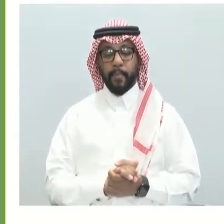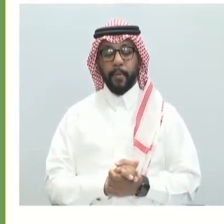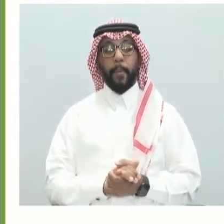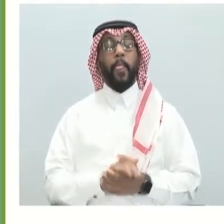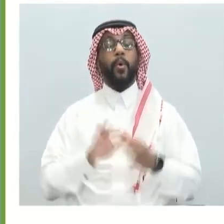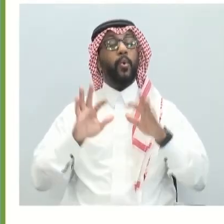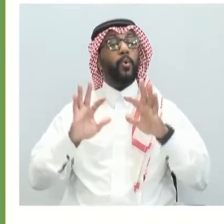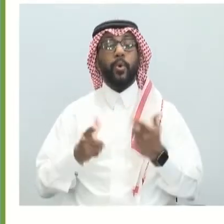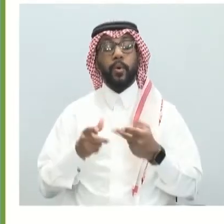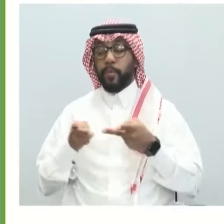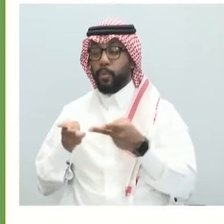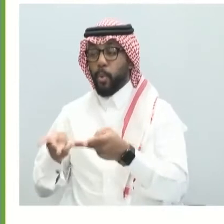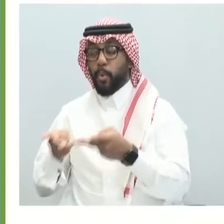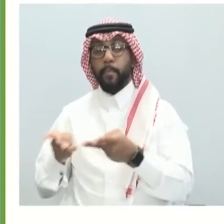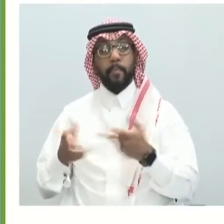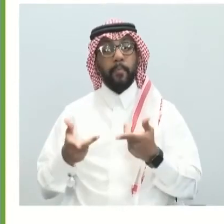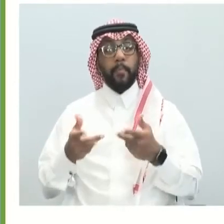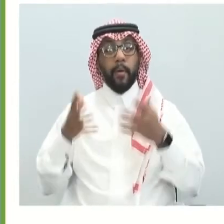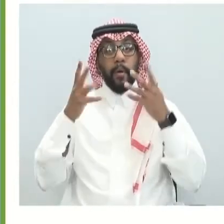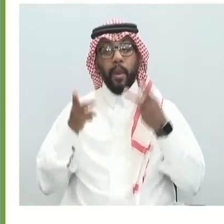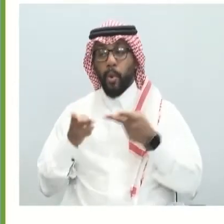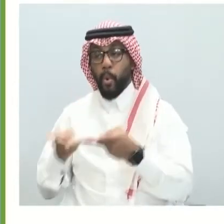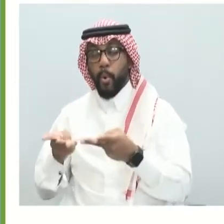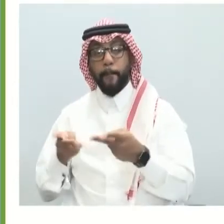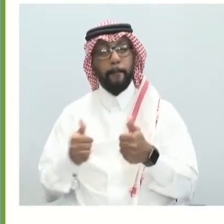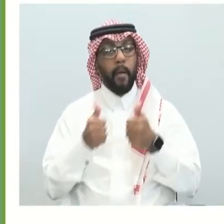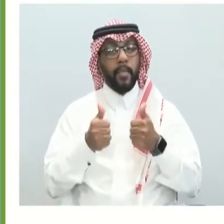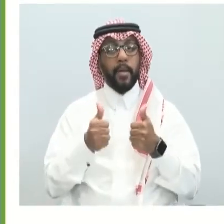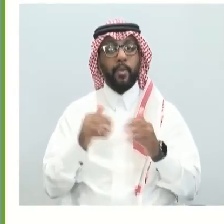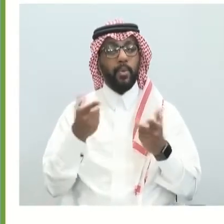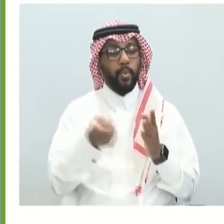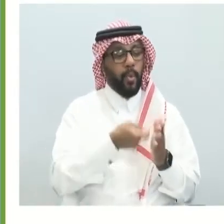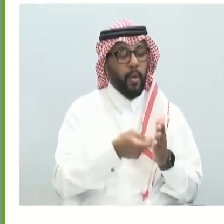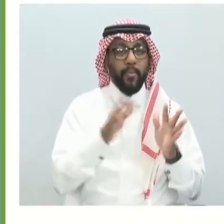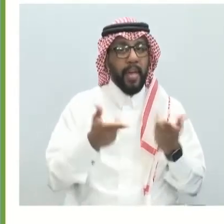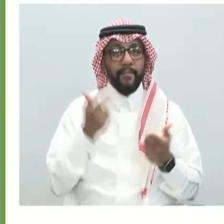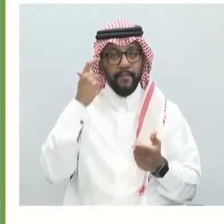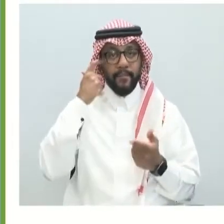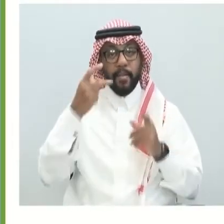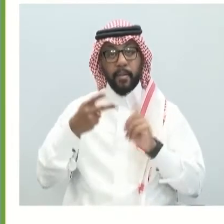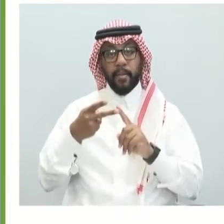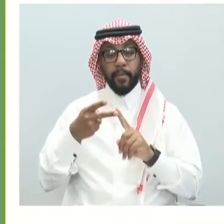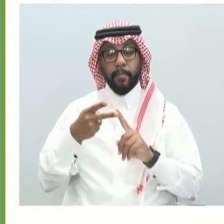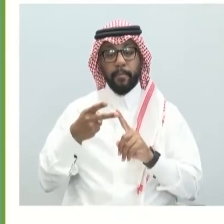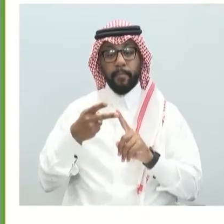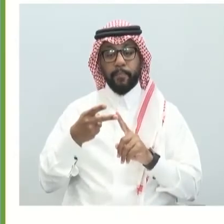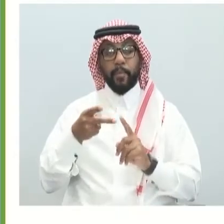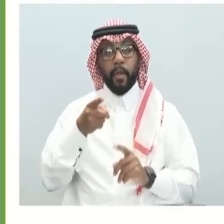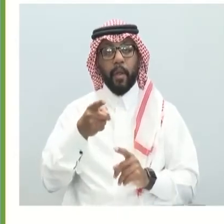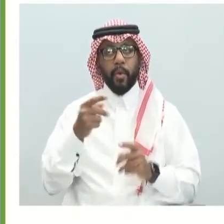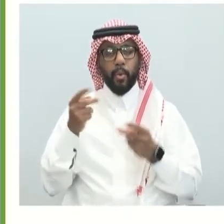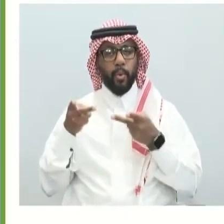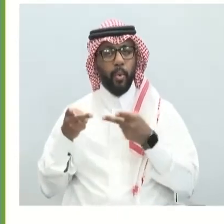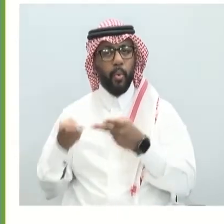تعزيز النوم الجيد ثانيا تاثير النوم على تنميه